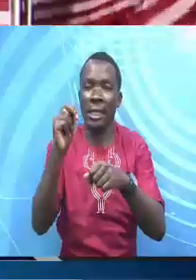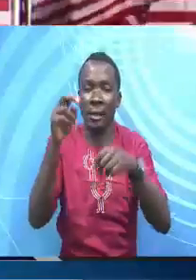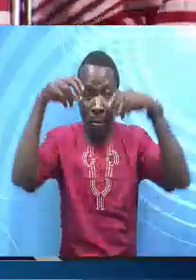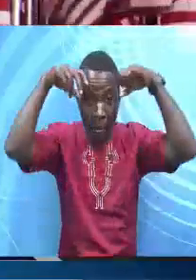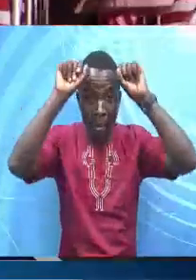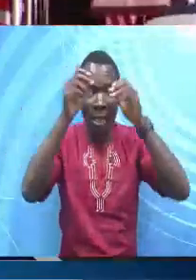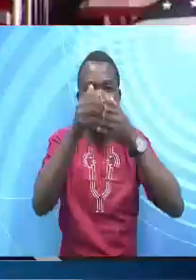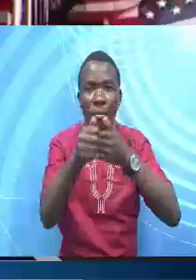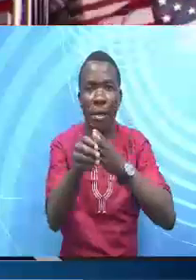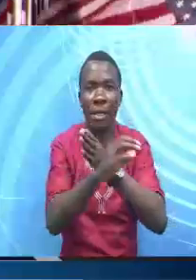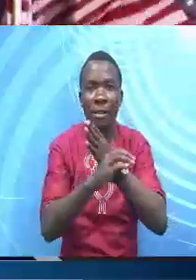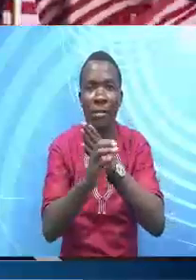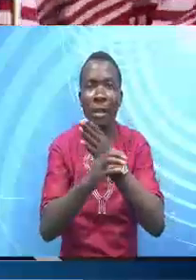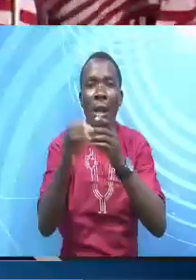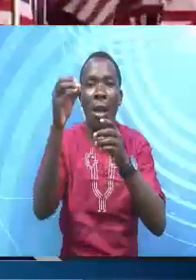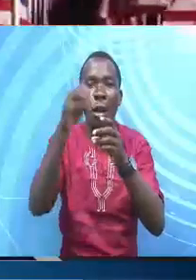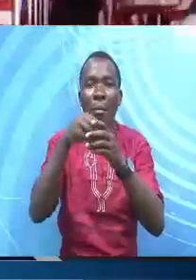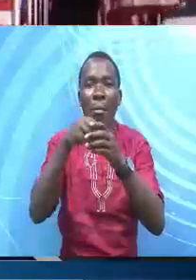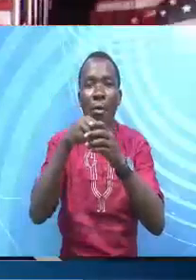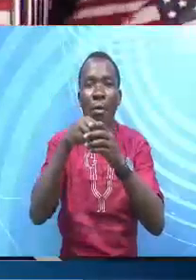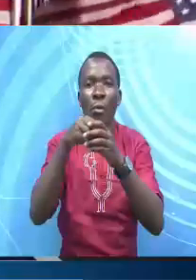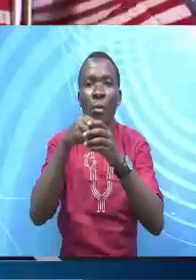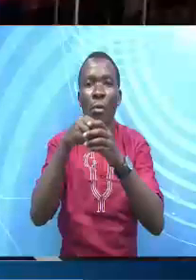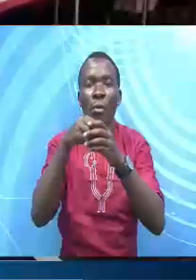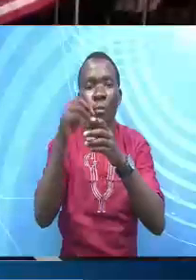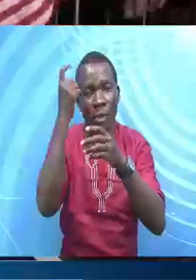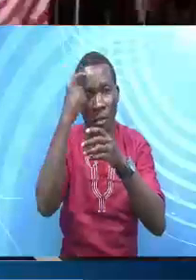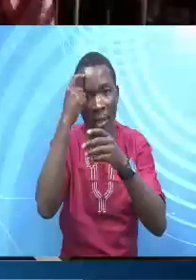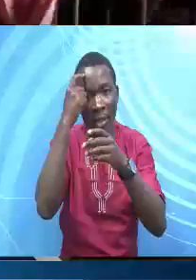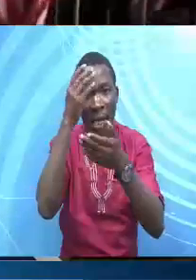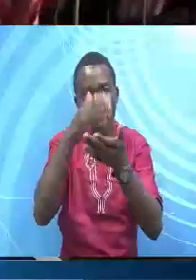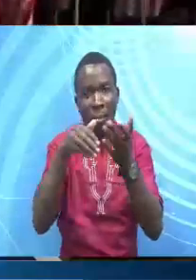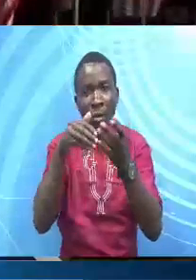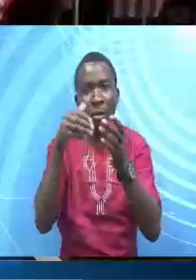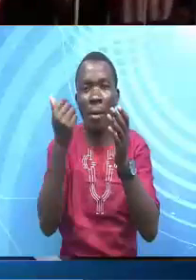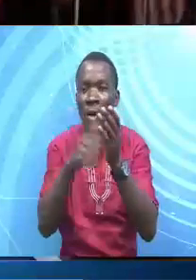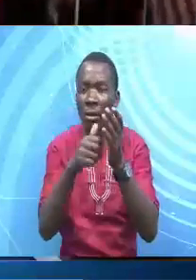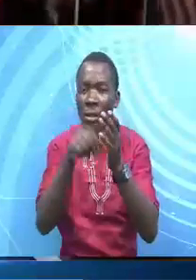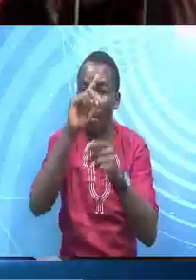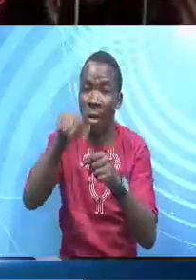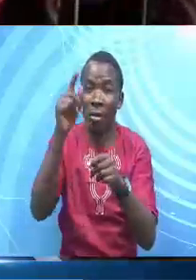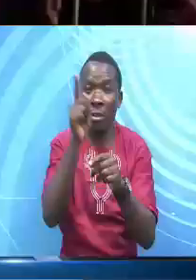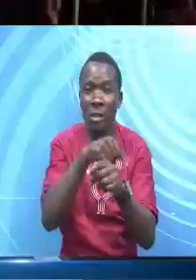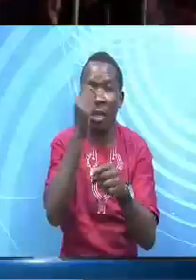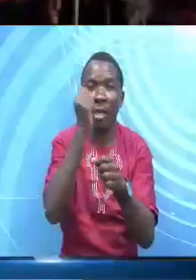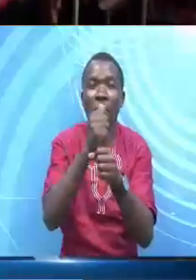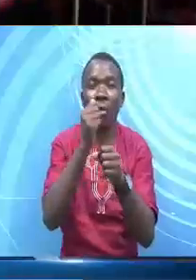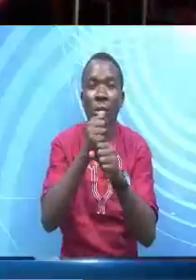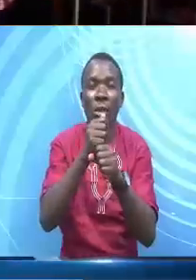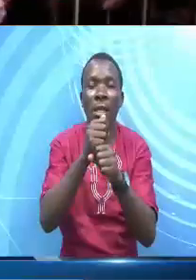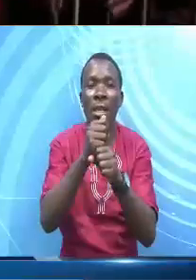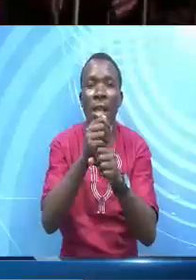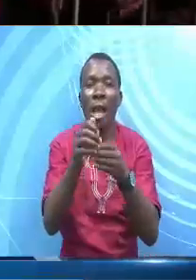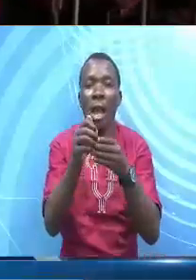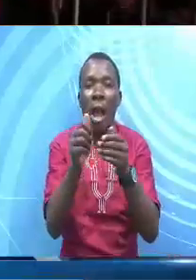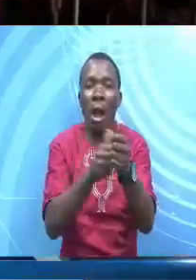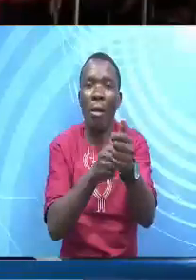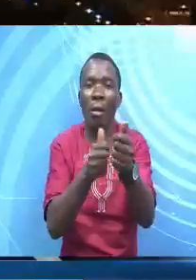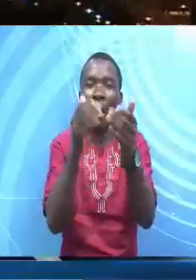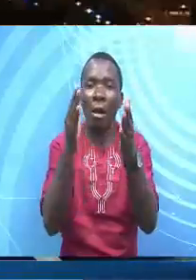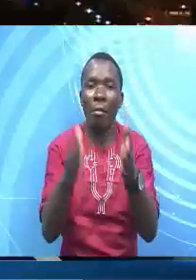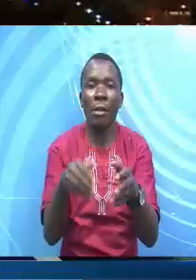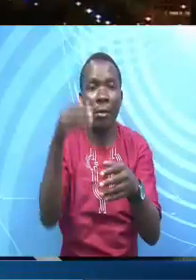ya benshi akirimo amahano aheruka kubera Capitol ubwo abayoboke ba Donald Trump bigabizaga ingoro ikoramo inteko ishinga amategeko ni tariki 6